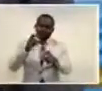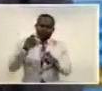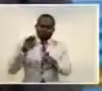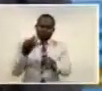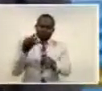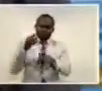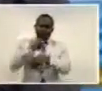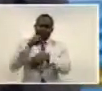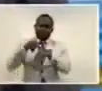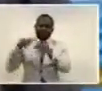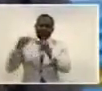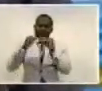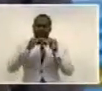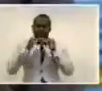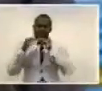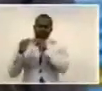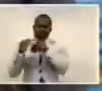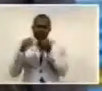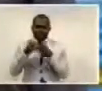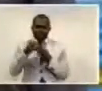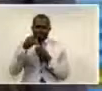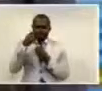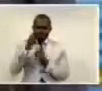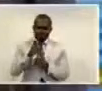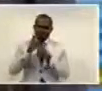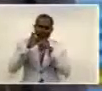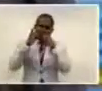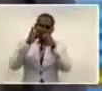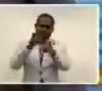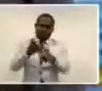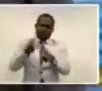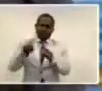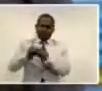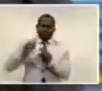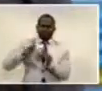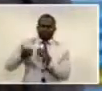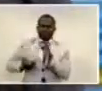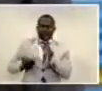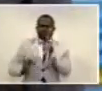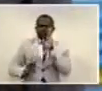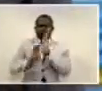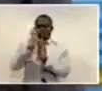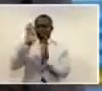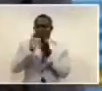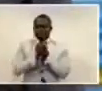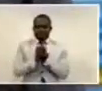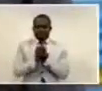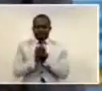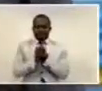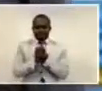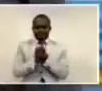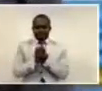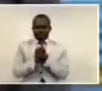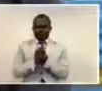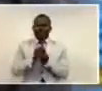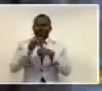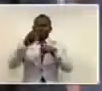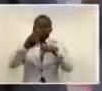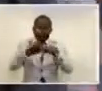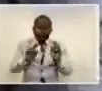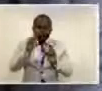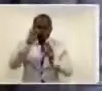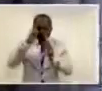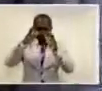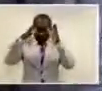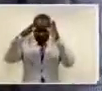rwego rw'igihugu ubu nanjye nabonye igihembo nk'umudamu witeje imbere wakoze cyane rwose ariko Nyakubahwa Perezida